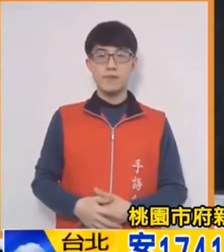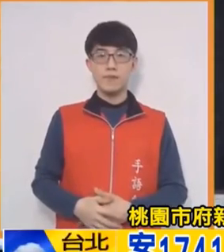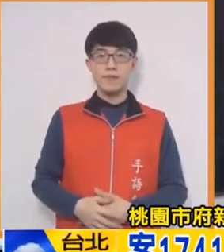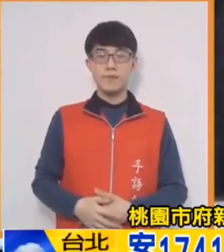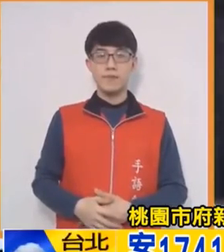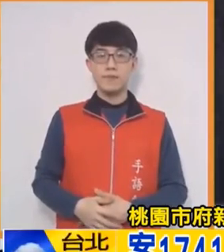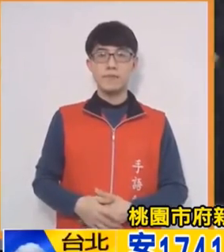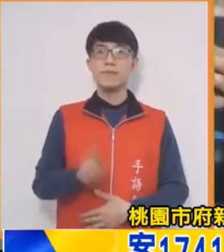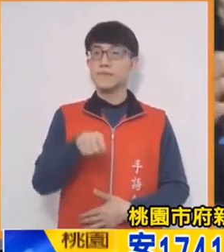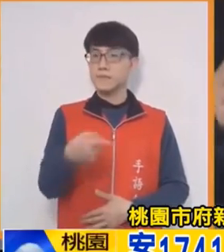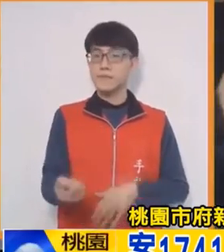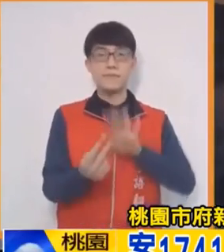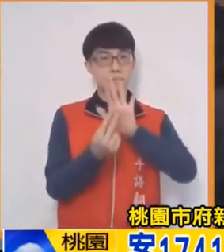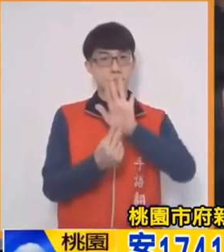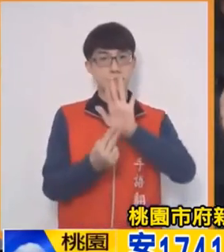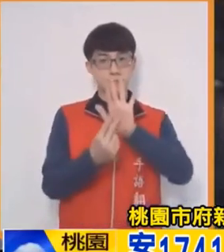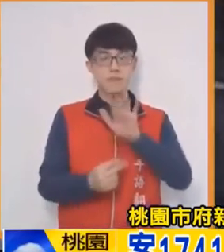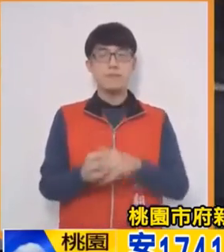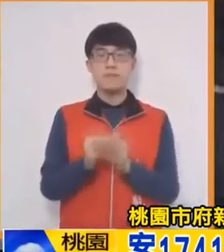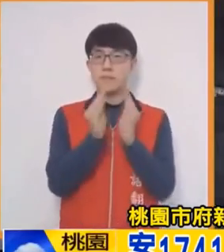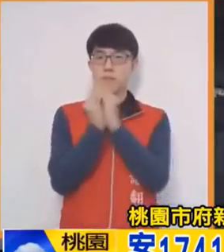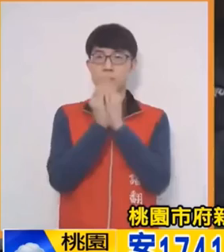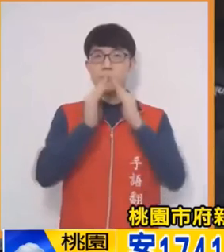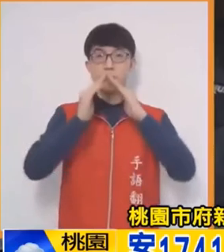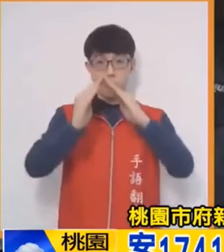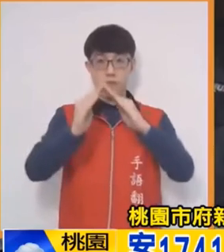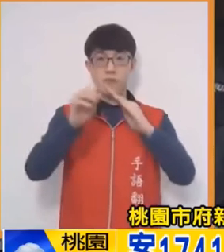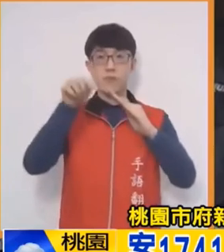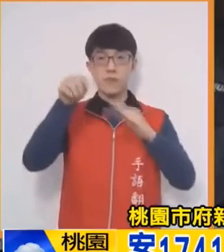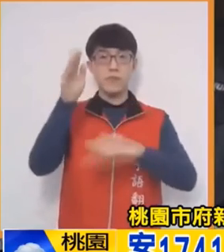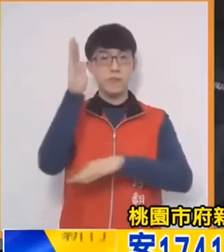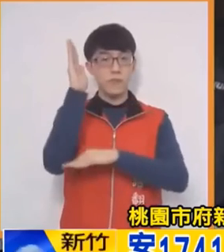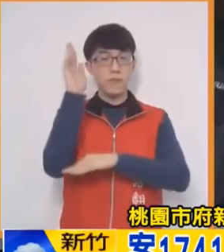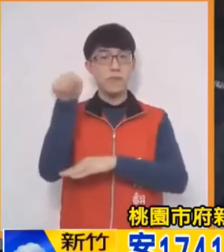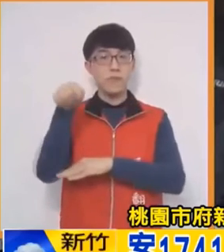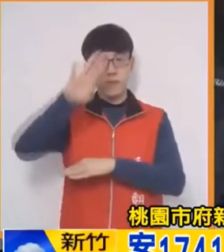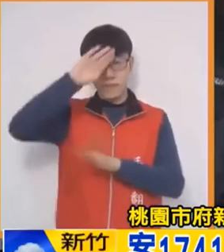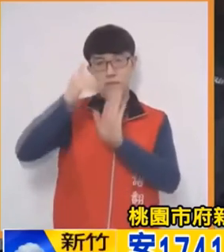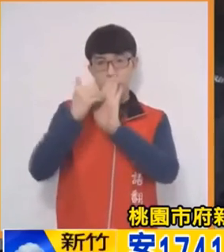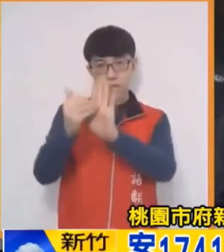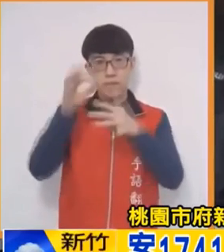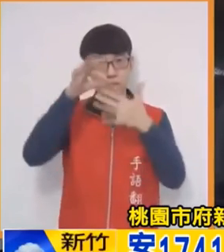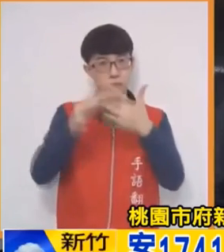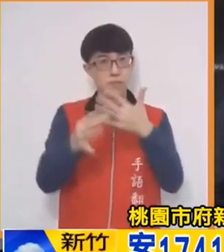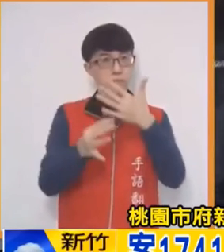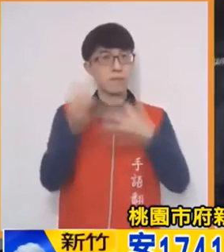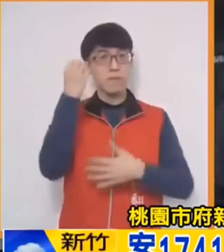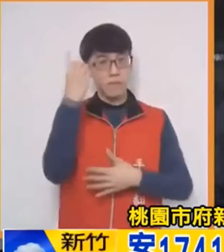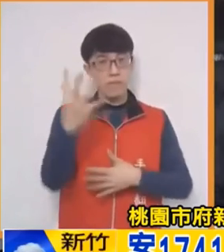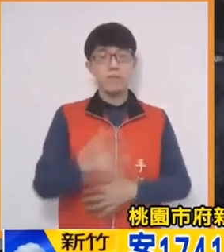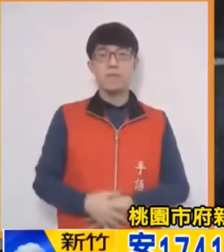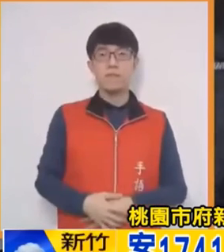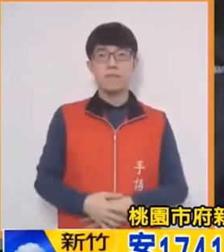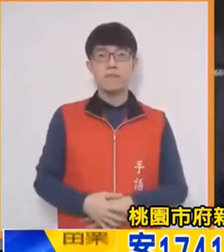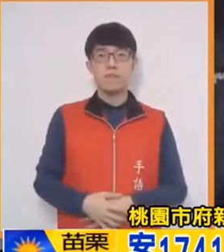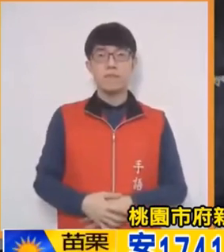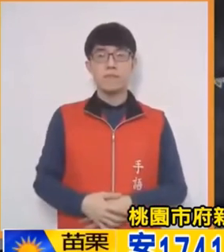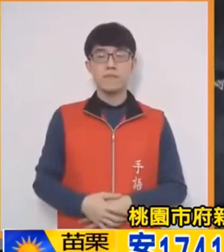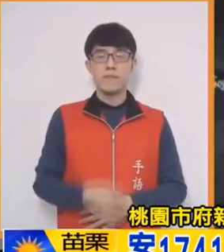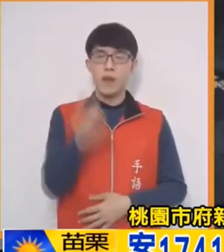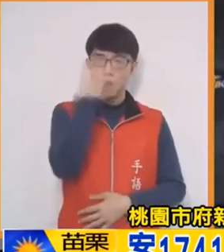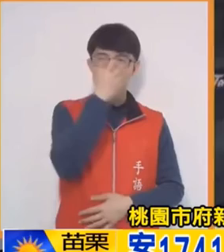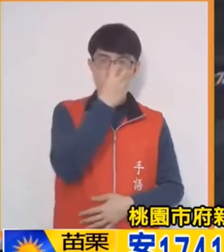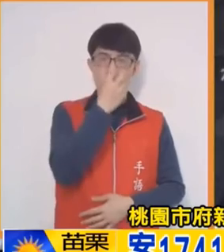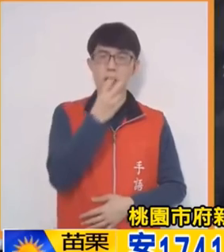那接着呢，来说明一些桃园市的相关的防疫新的措施。那除了采检之外